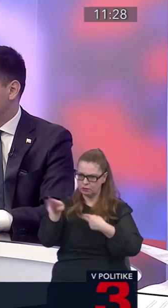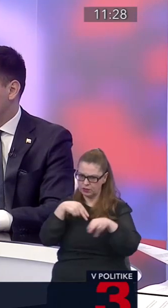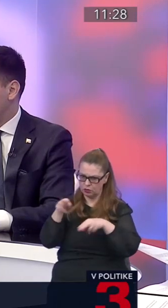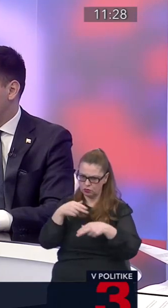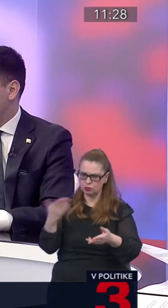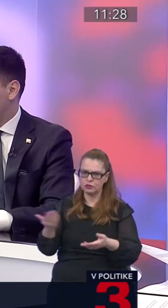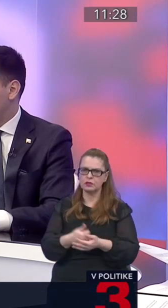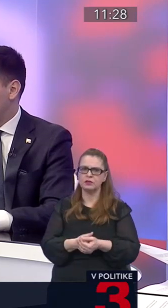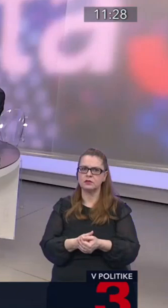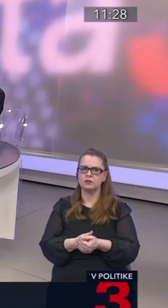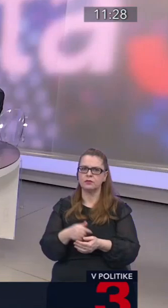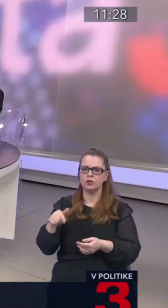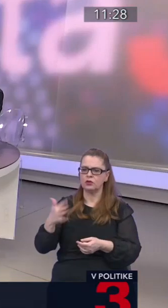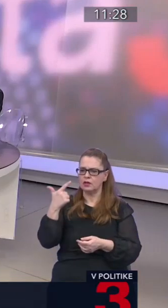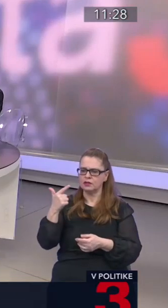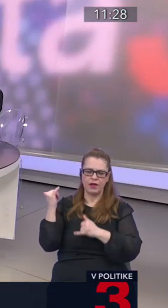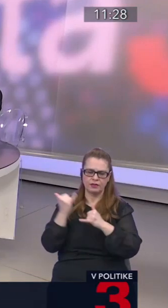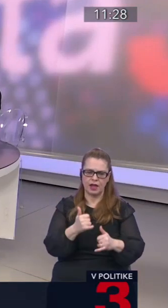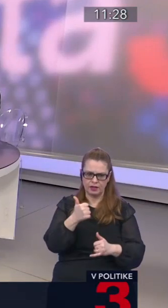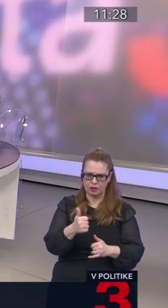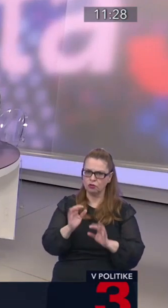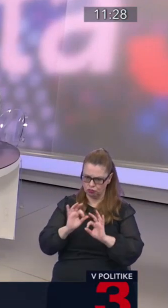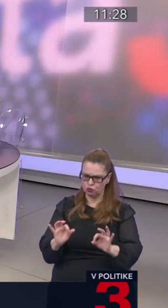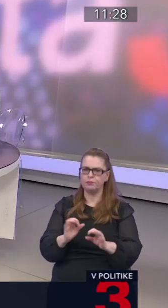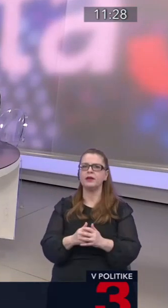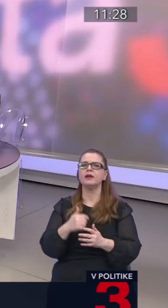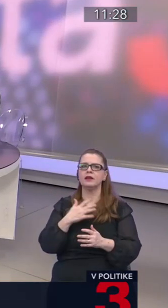otázku, je to 2 na 1. Máte priestor, aby dvaja rovnaký. Takže môžem,